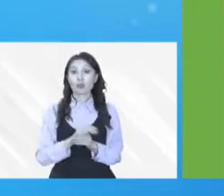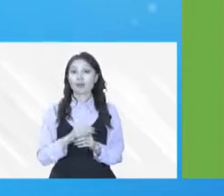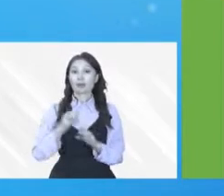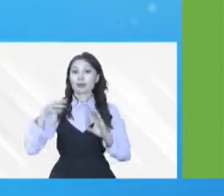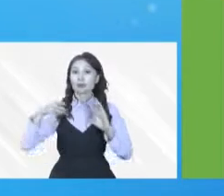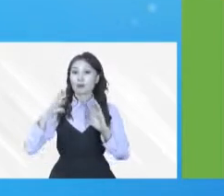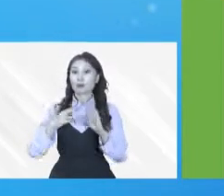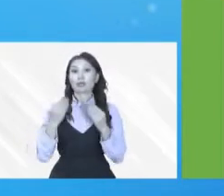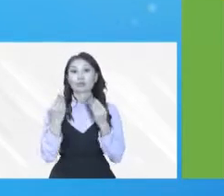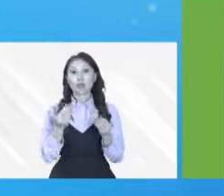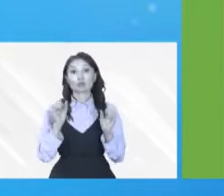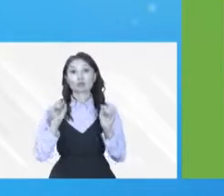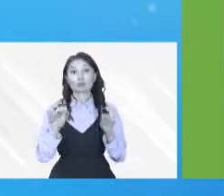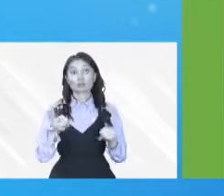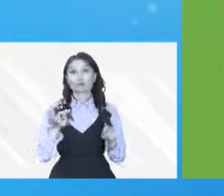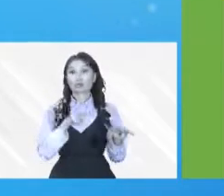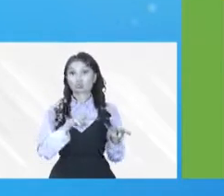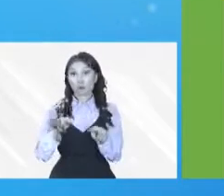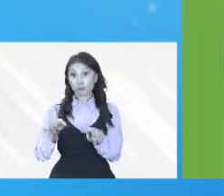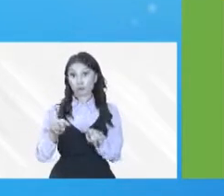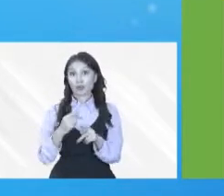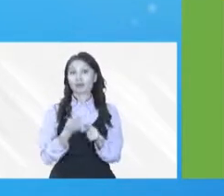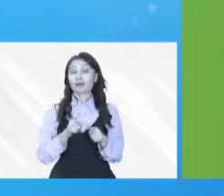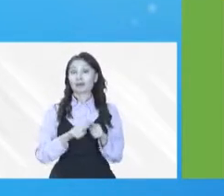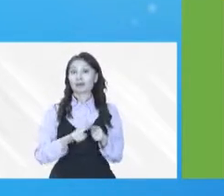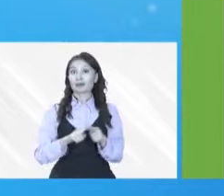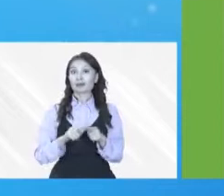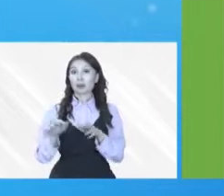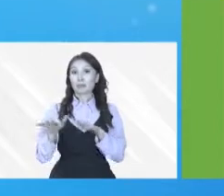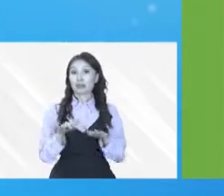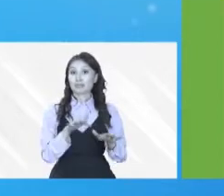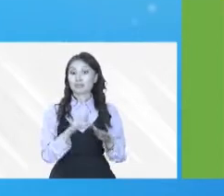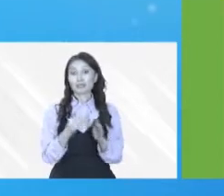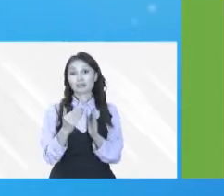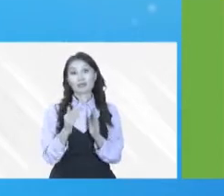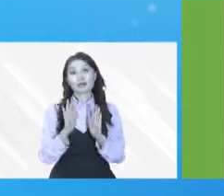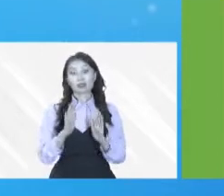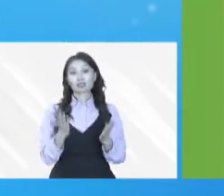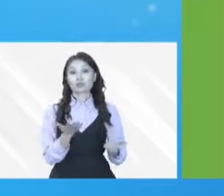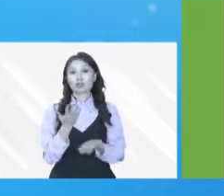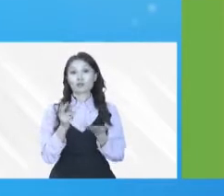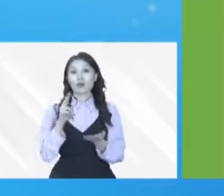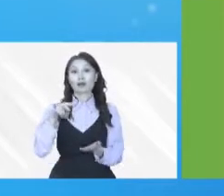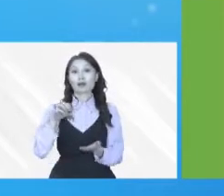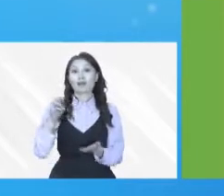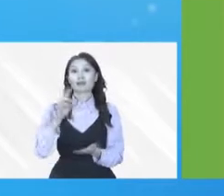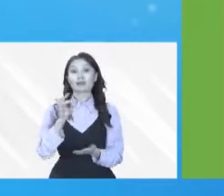микрофотосъемки дают возможность наблюдать этот процесс также и в живой клетке.